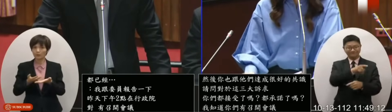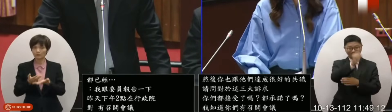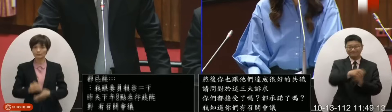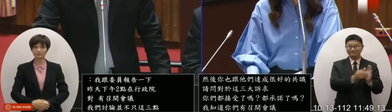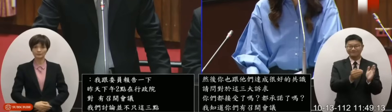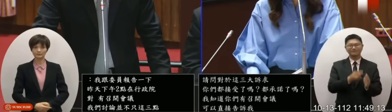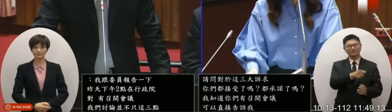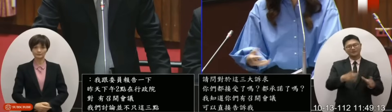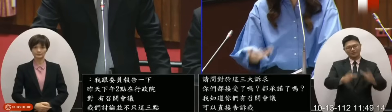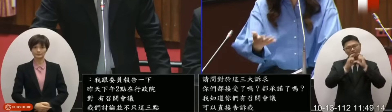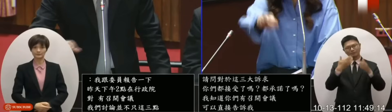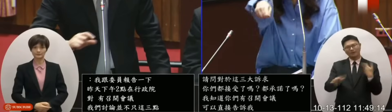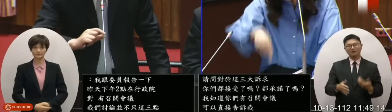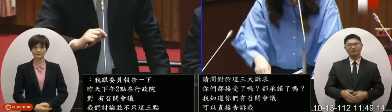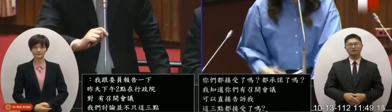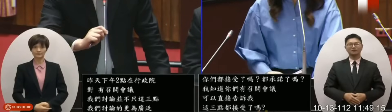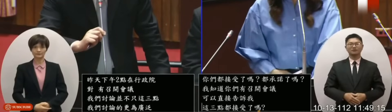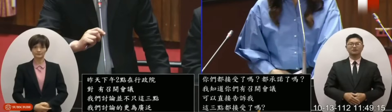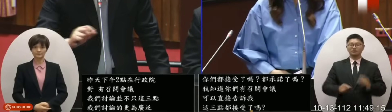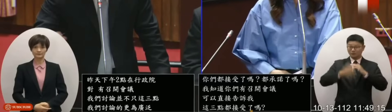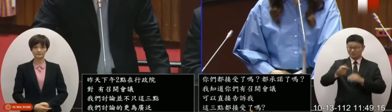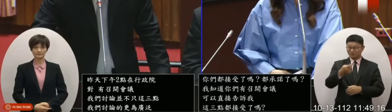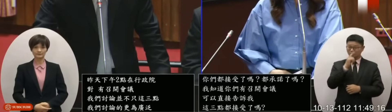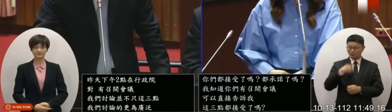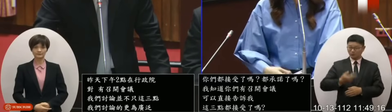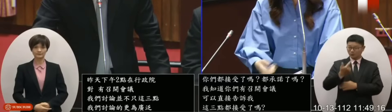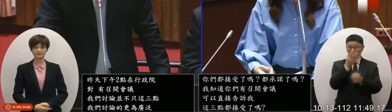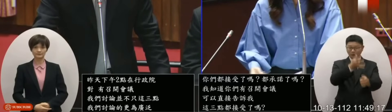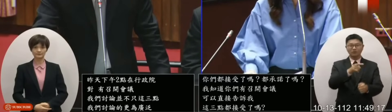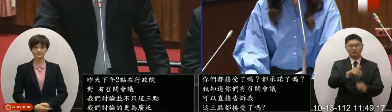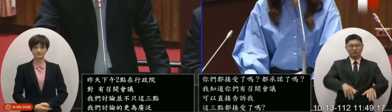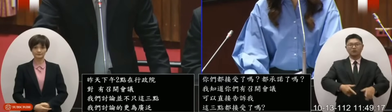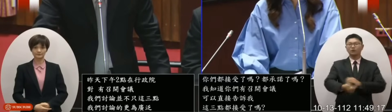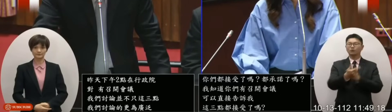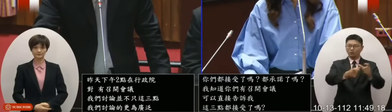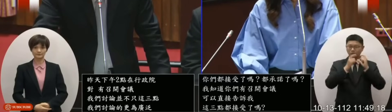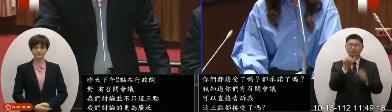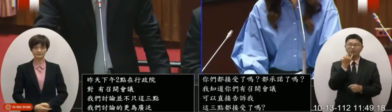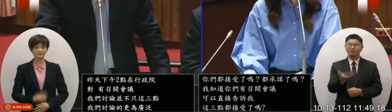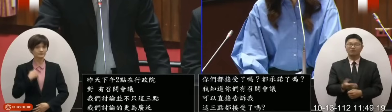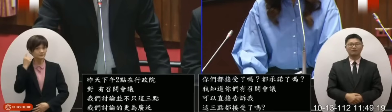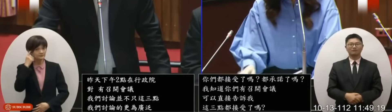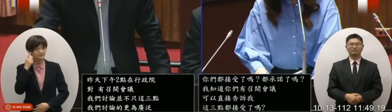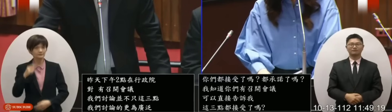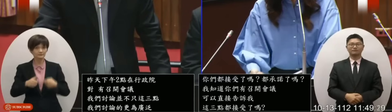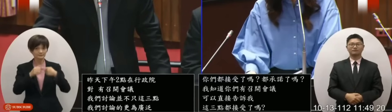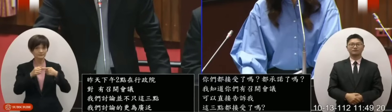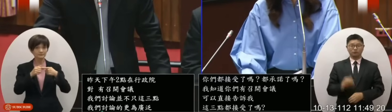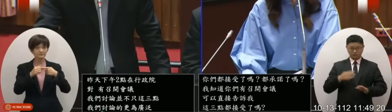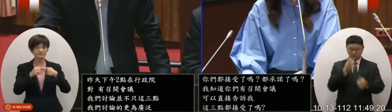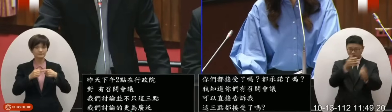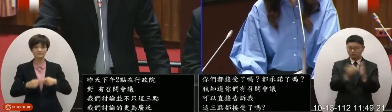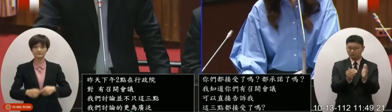受啊？你不是答非所问吗？所以这三点是什么？哎，院长，你不是叫我赶快问这三大诉求，那你怎么不赶快回答？ 我想第一个是这个。 我现在已